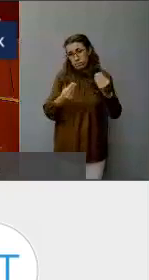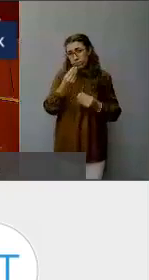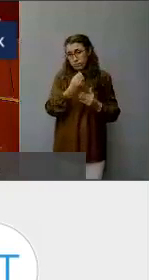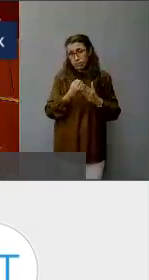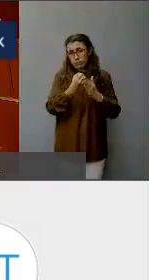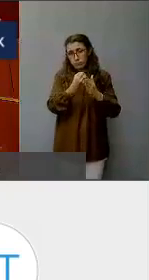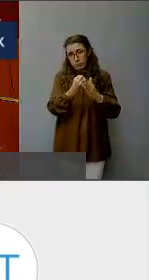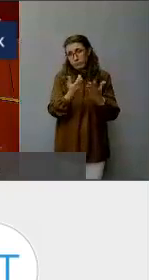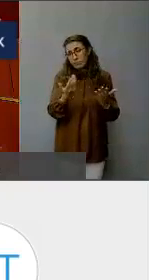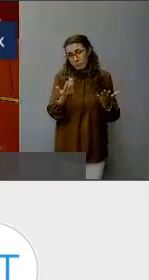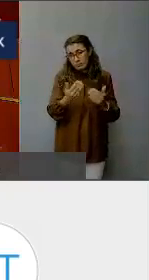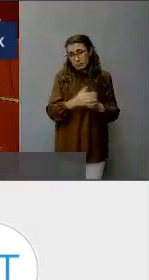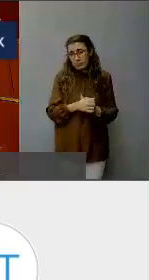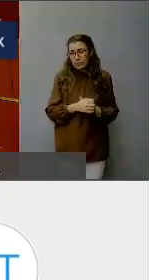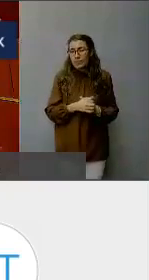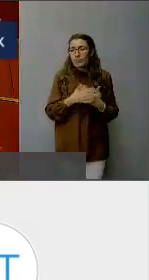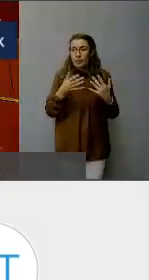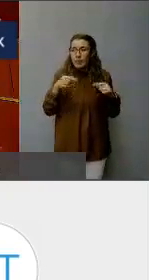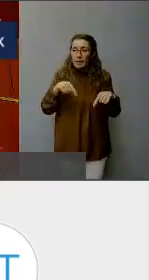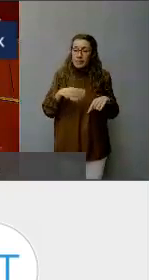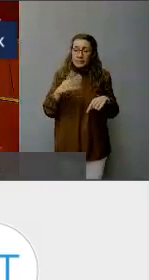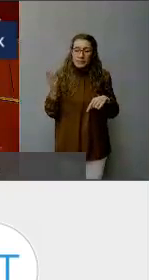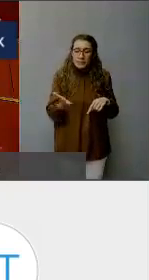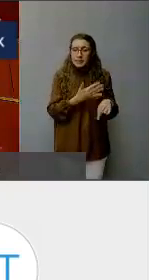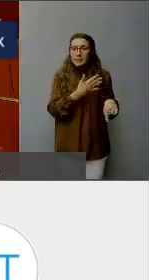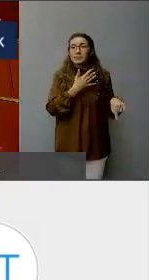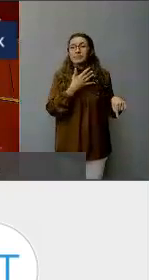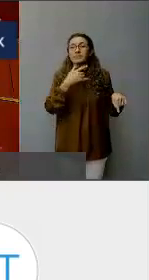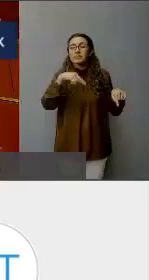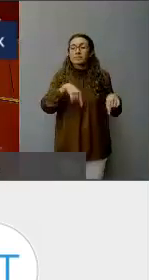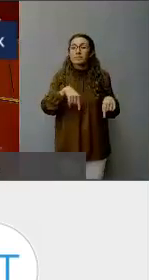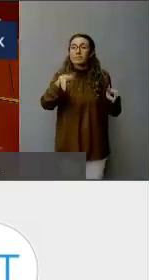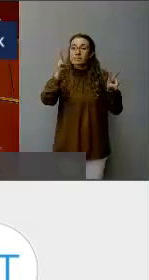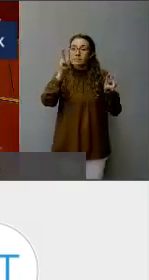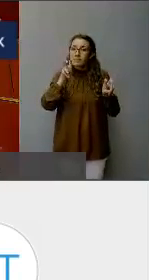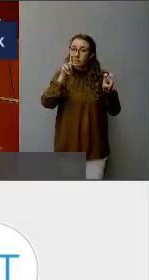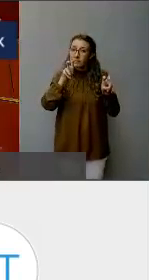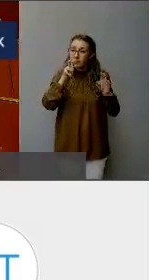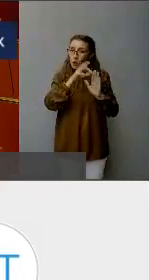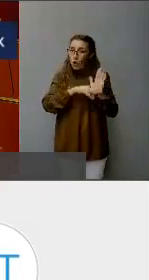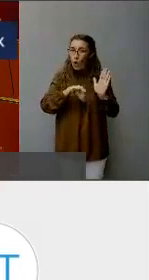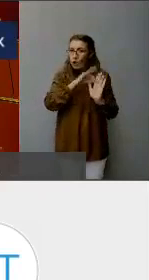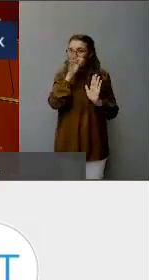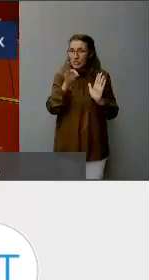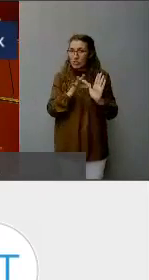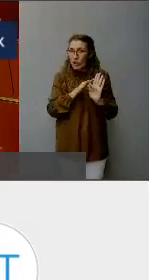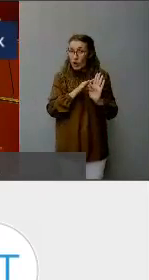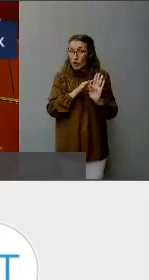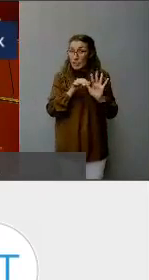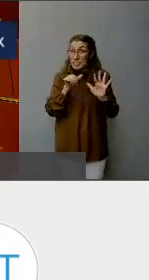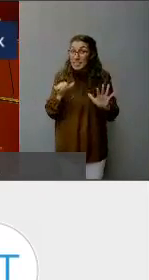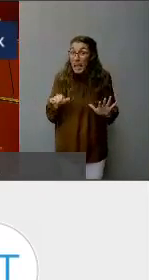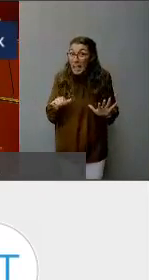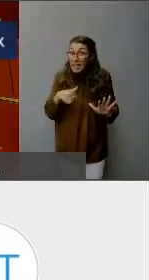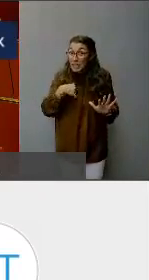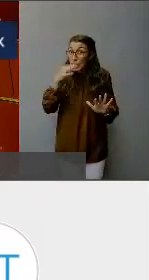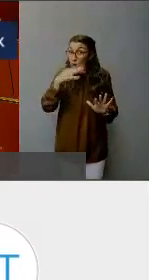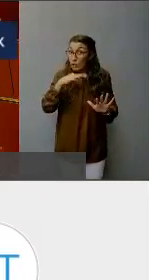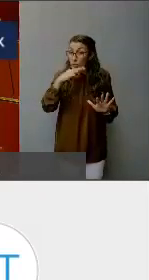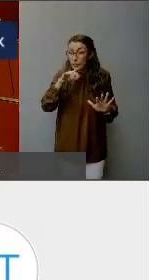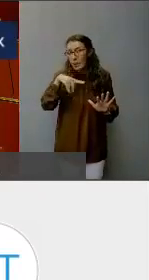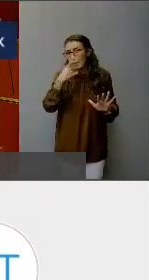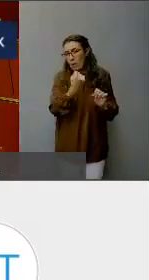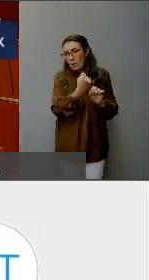ora andando sul tema degli ordini del giorno sono sei quelli che illustrerò poi lascio la